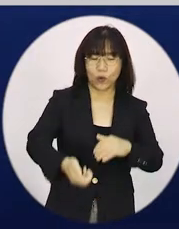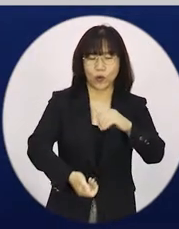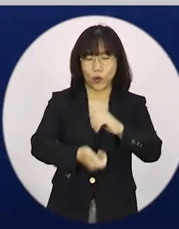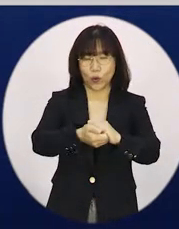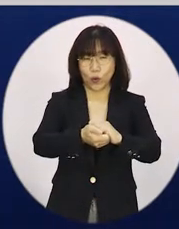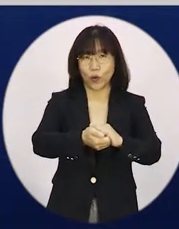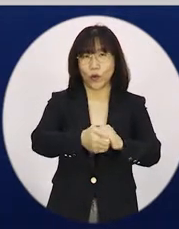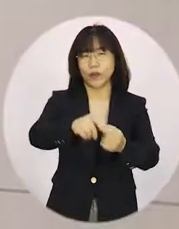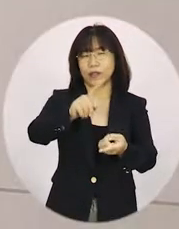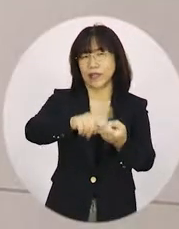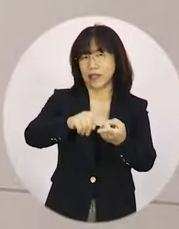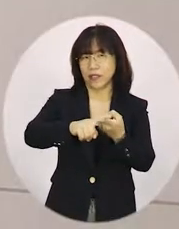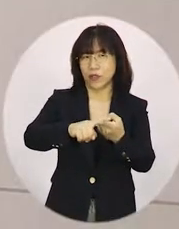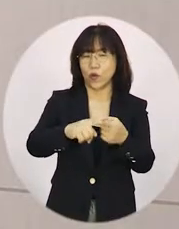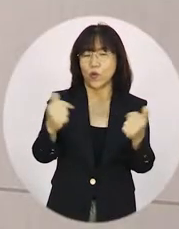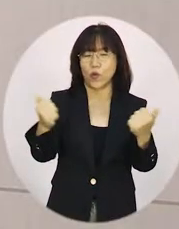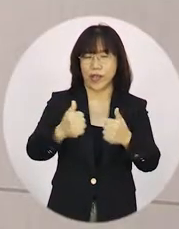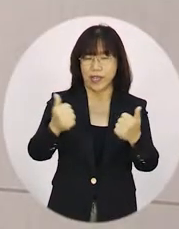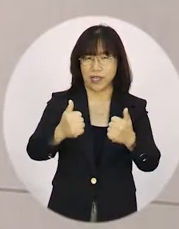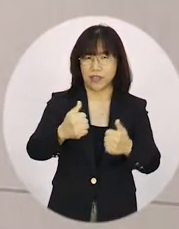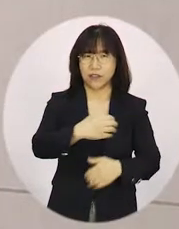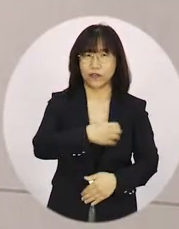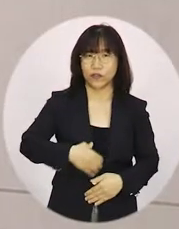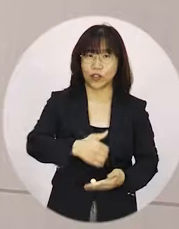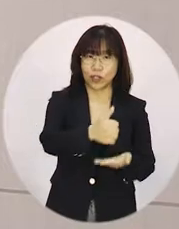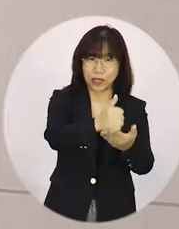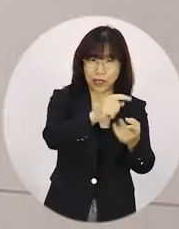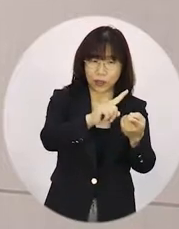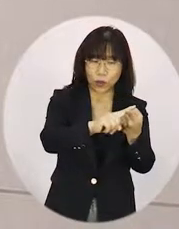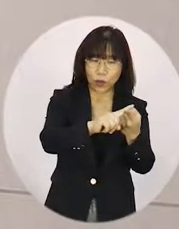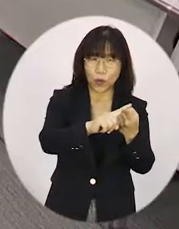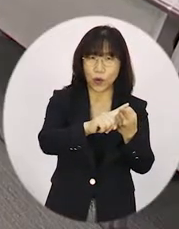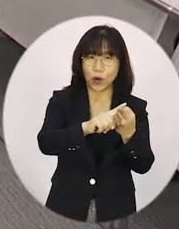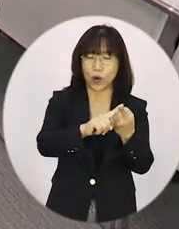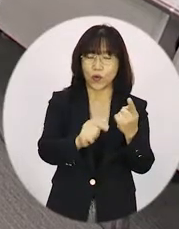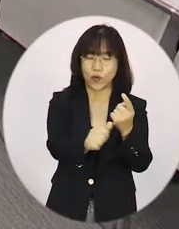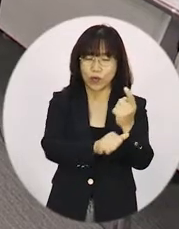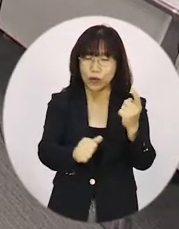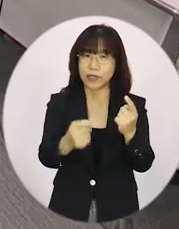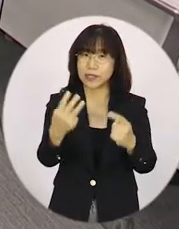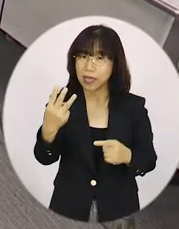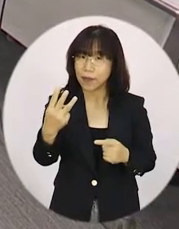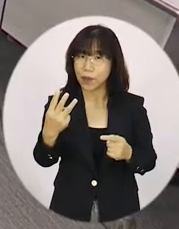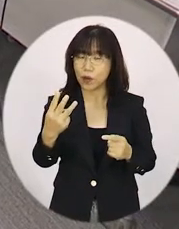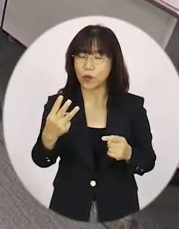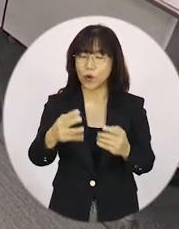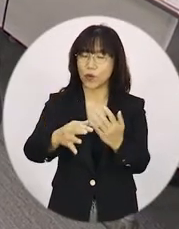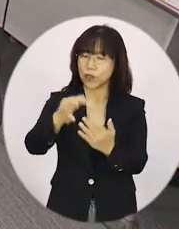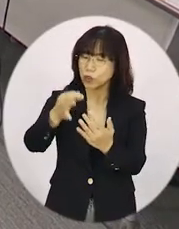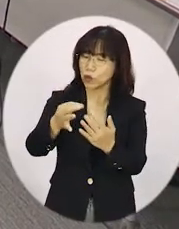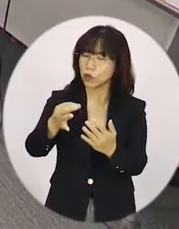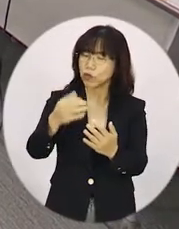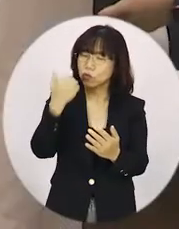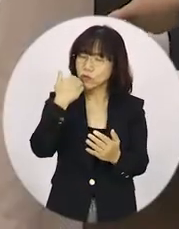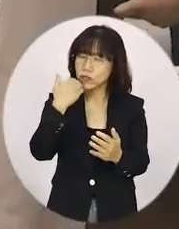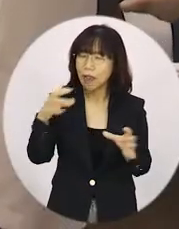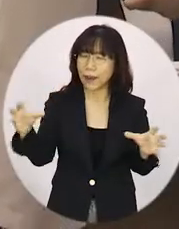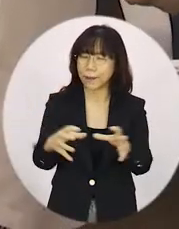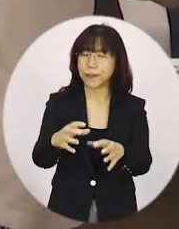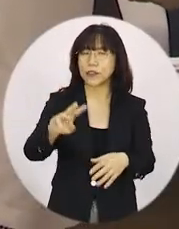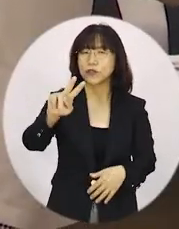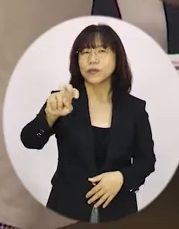열렸습니다. 이날 회의는 김태우 강서구청장을 비롯해 당연직 위원 3명과 위촉직